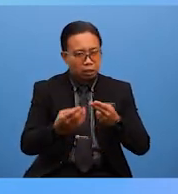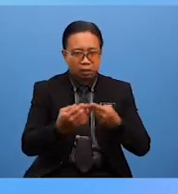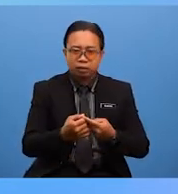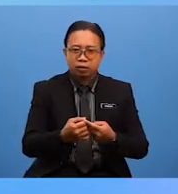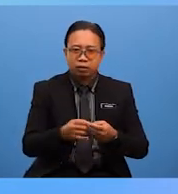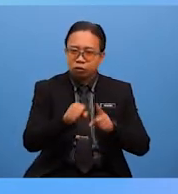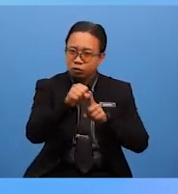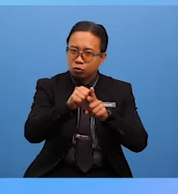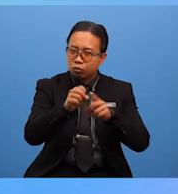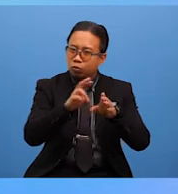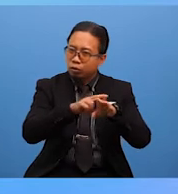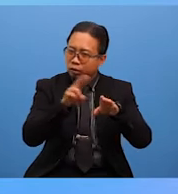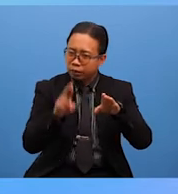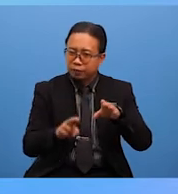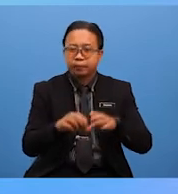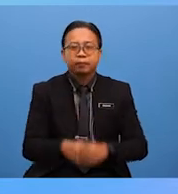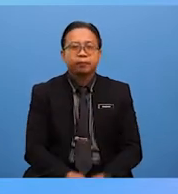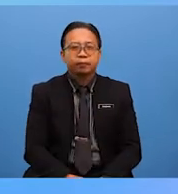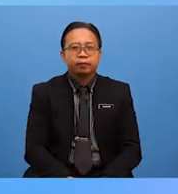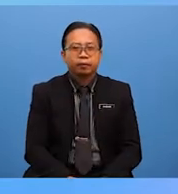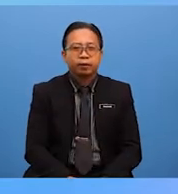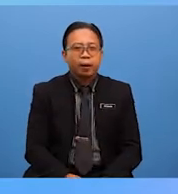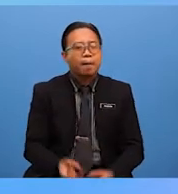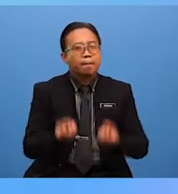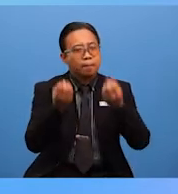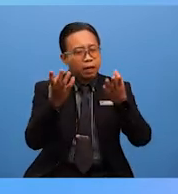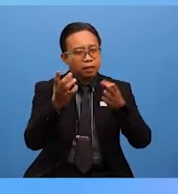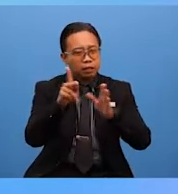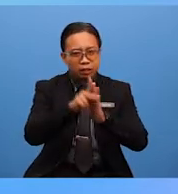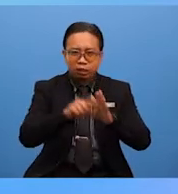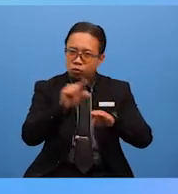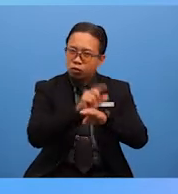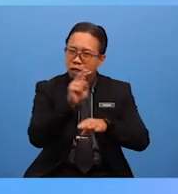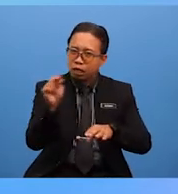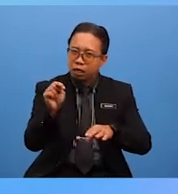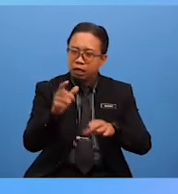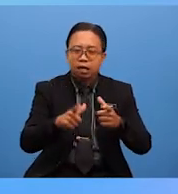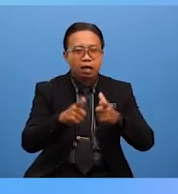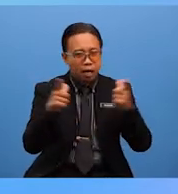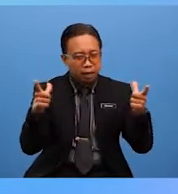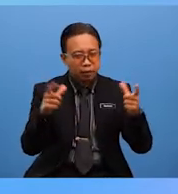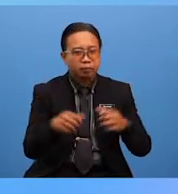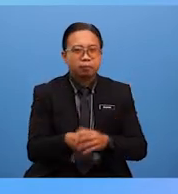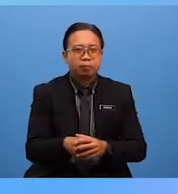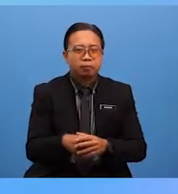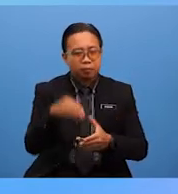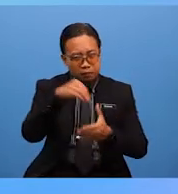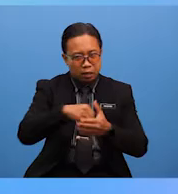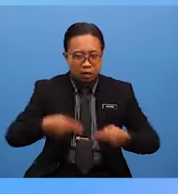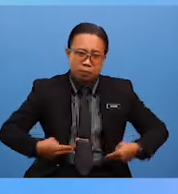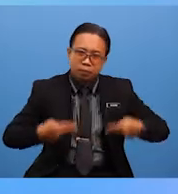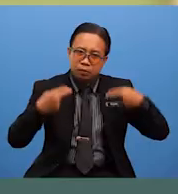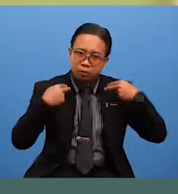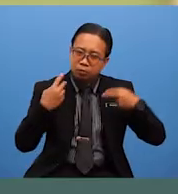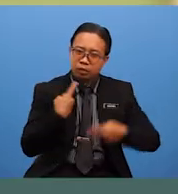kotak tersebut banyak kegunaan lain contact the dan penyebab HB dalam